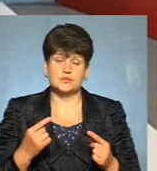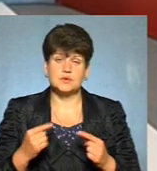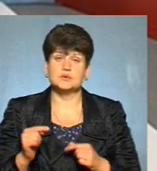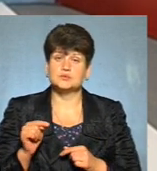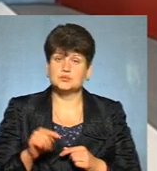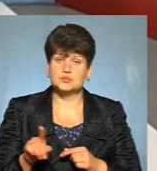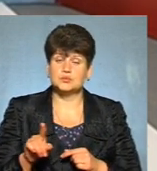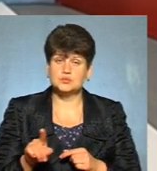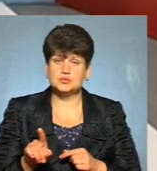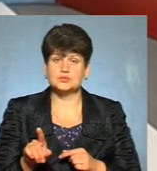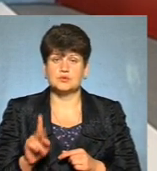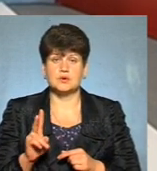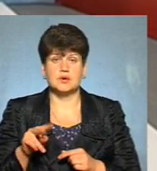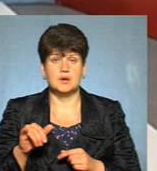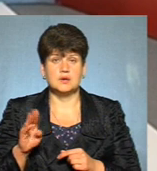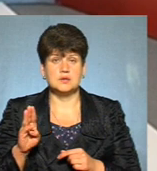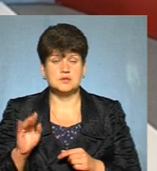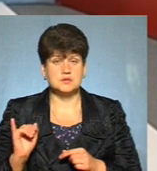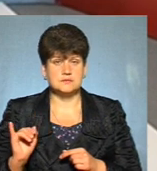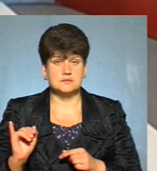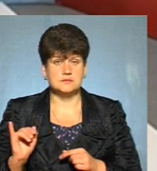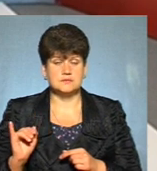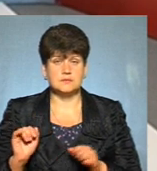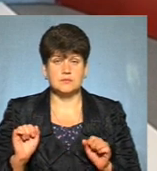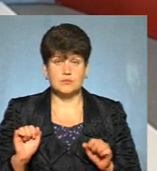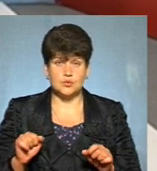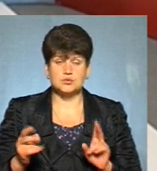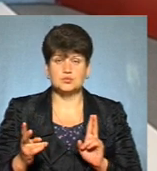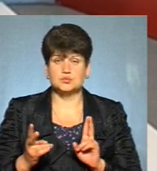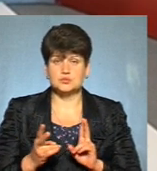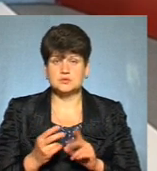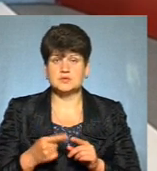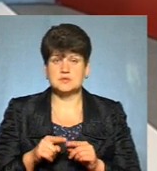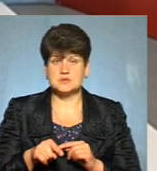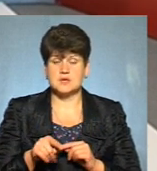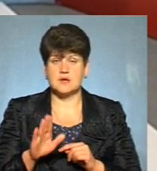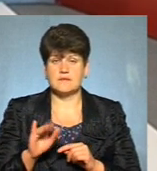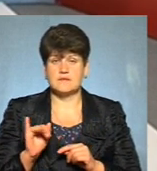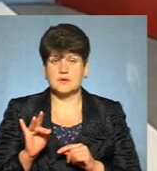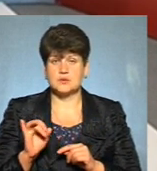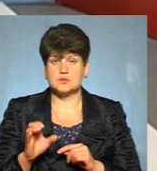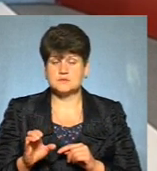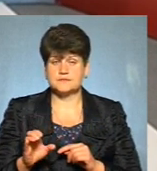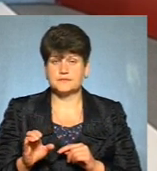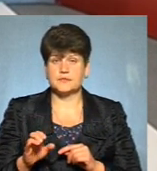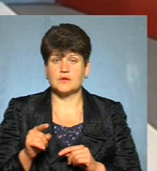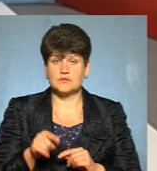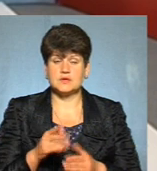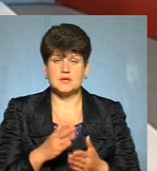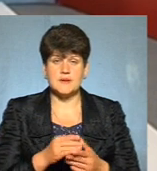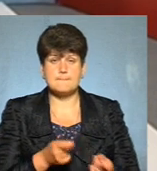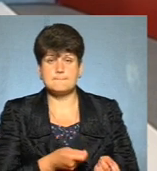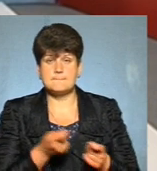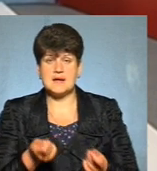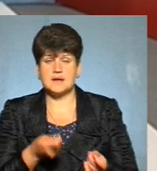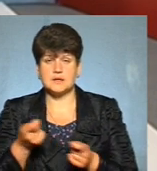в популяціях кліщів можна зустріти цей вірус. Вони є переносниками